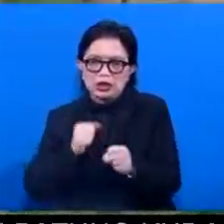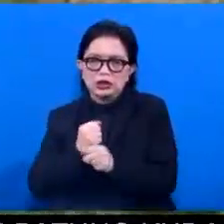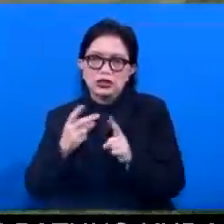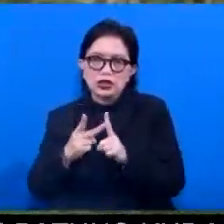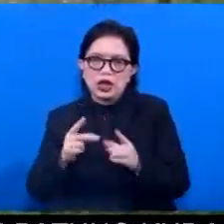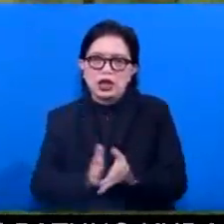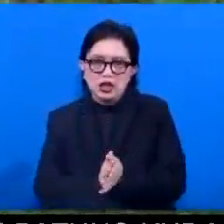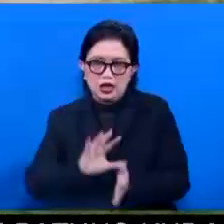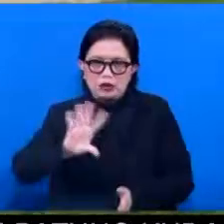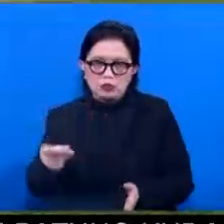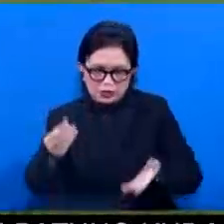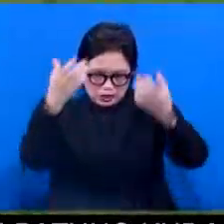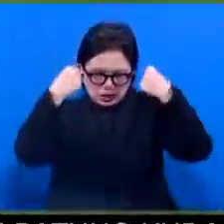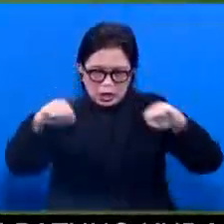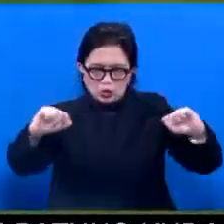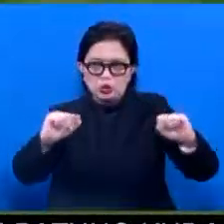petang.